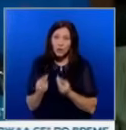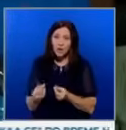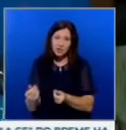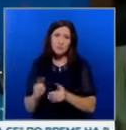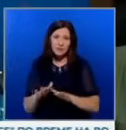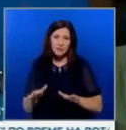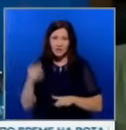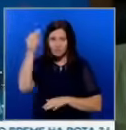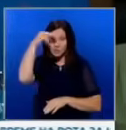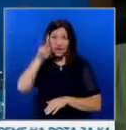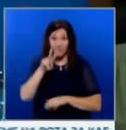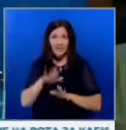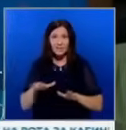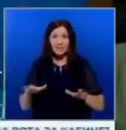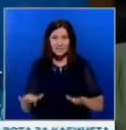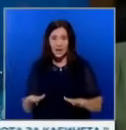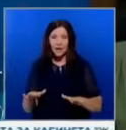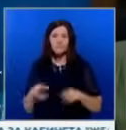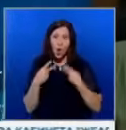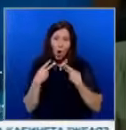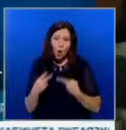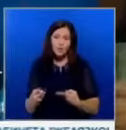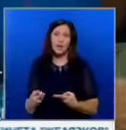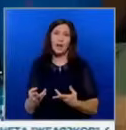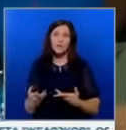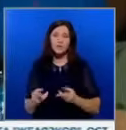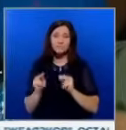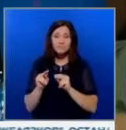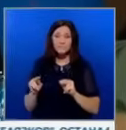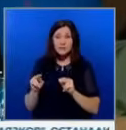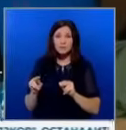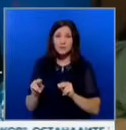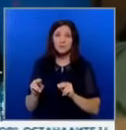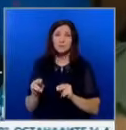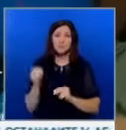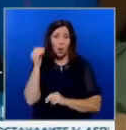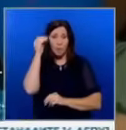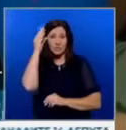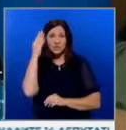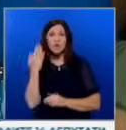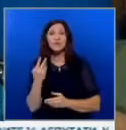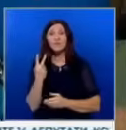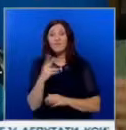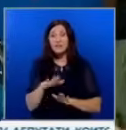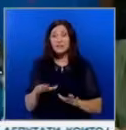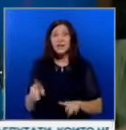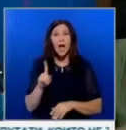България? 2 деца отгледани, възпитани, образовани, 2 деца, които